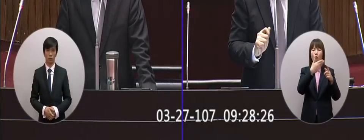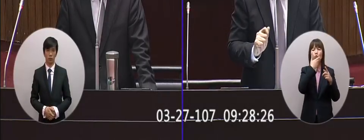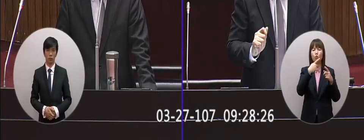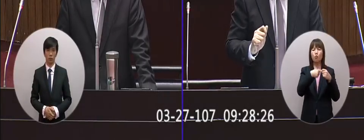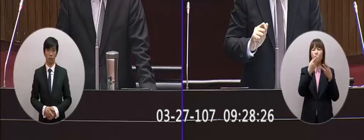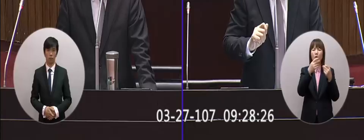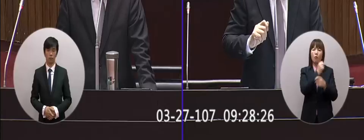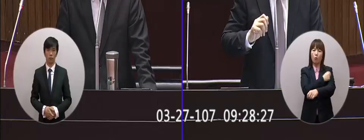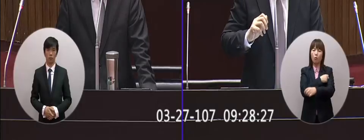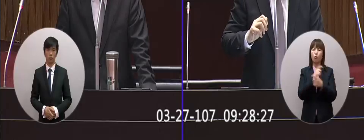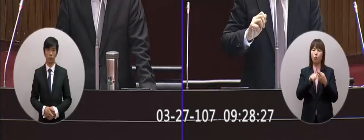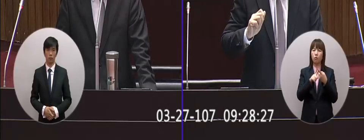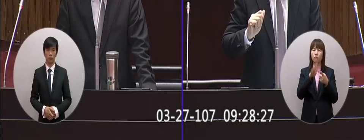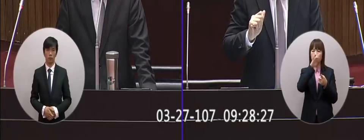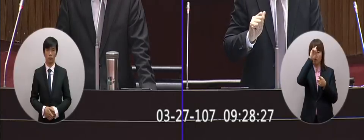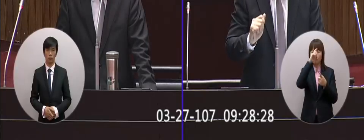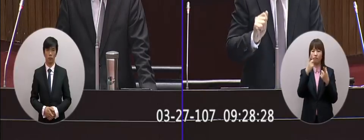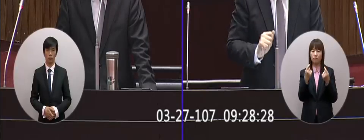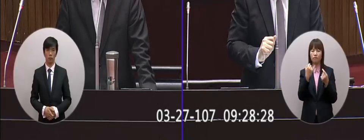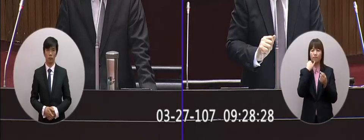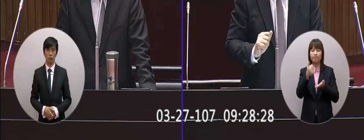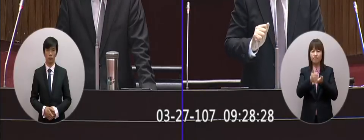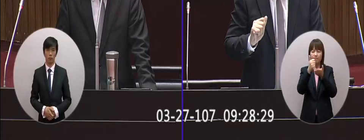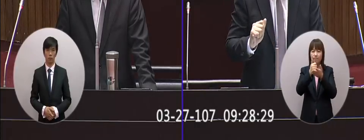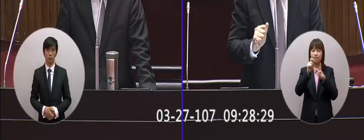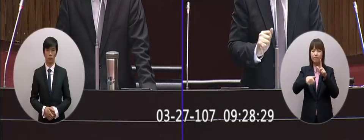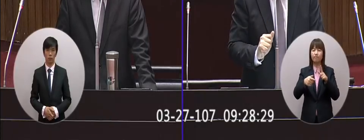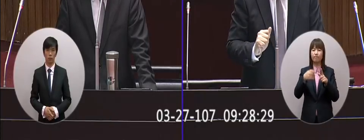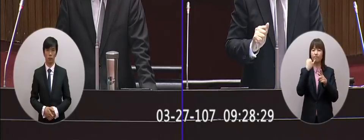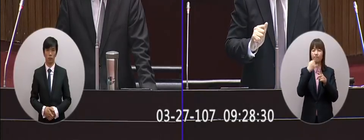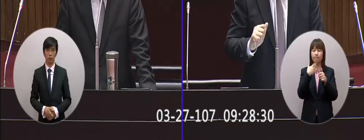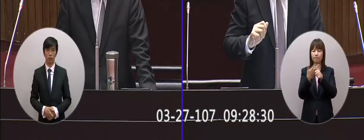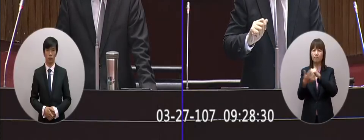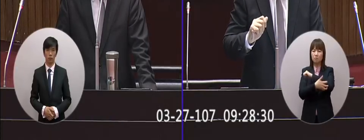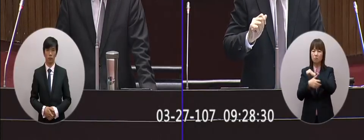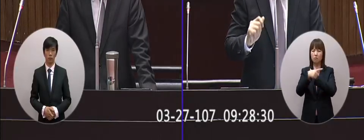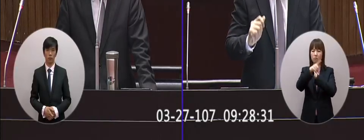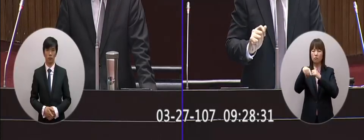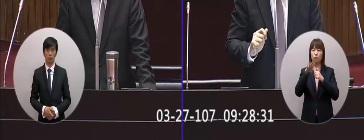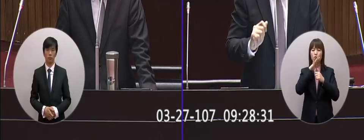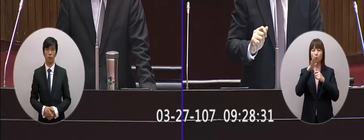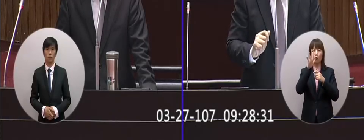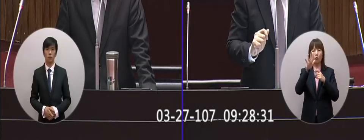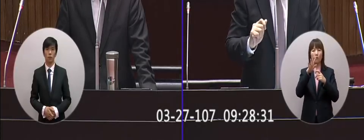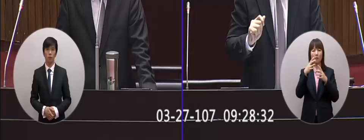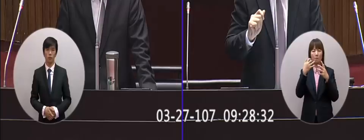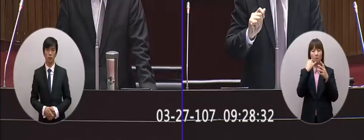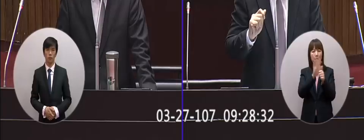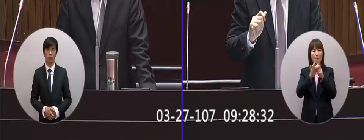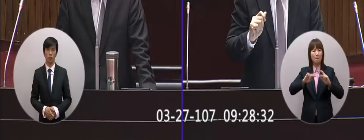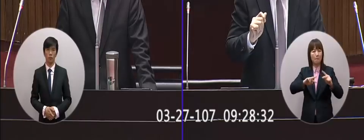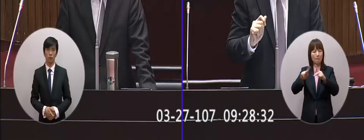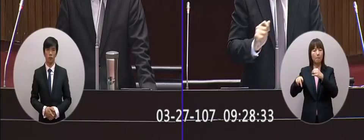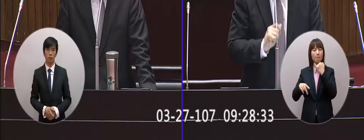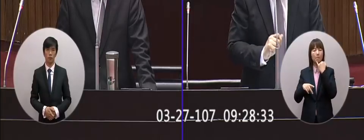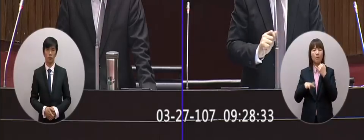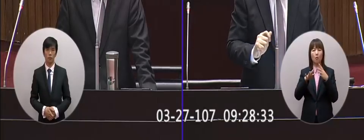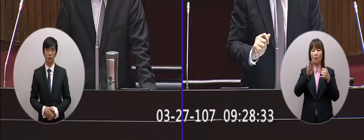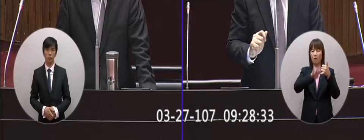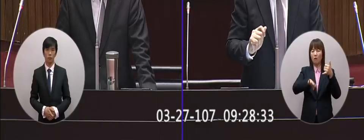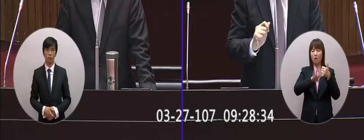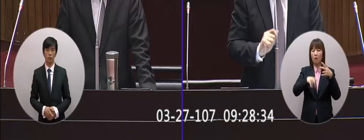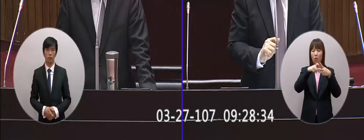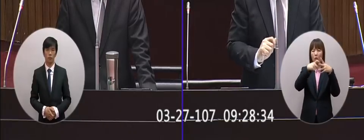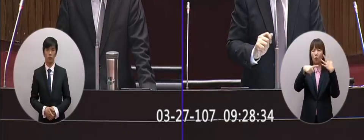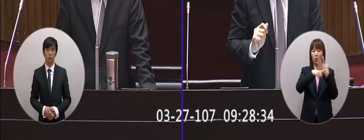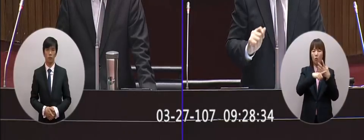钱其实是辛苦，但是我还是希望能够积极的鼓励了，让这些员工们他们这有才有机会改变，不然在整个南部的